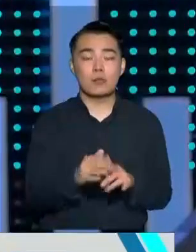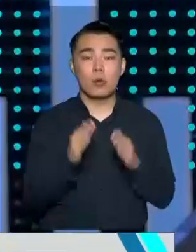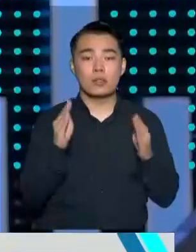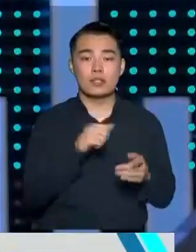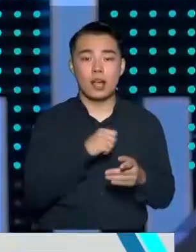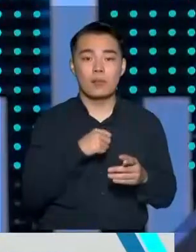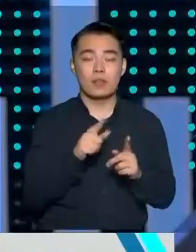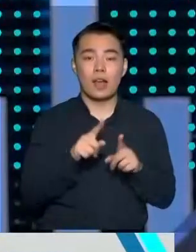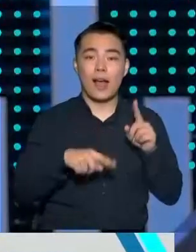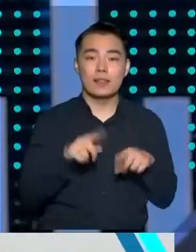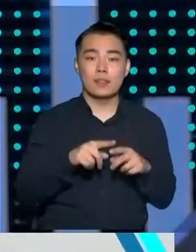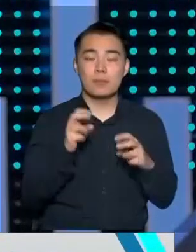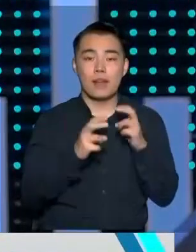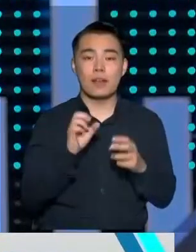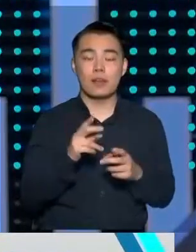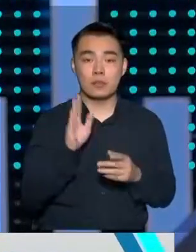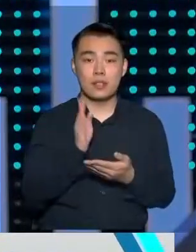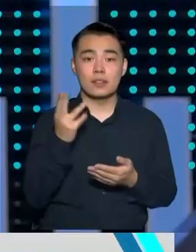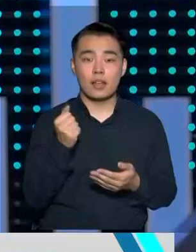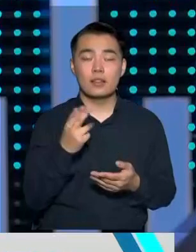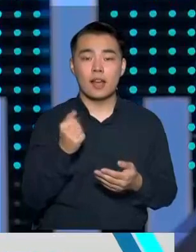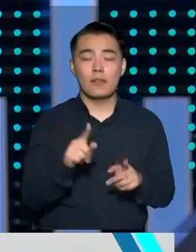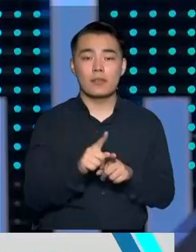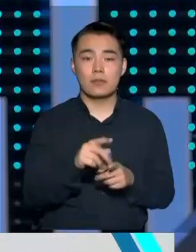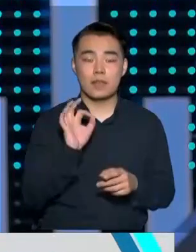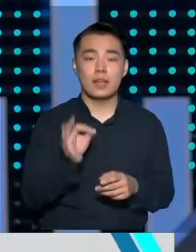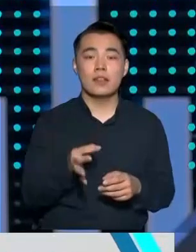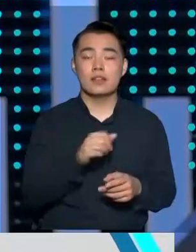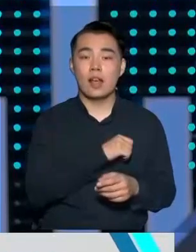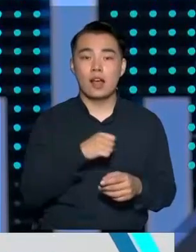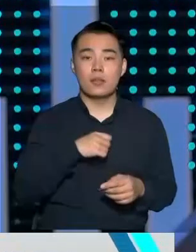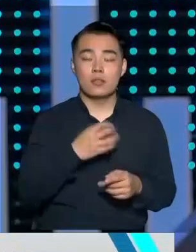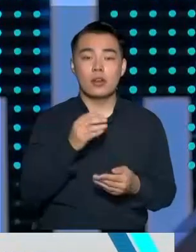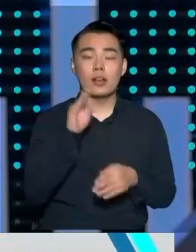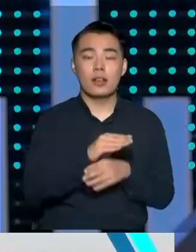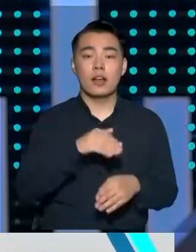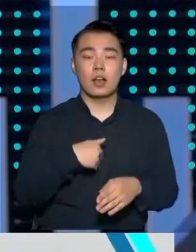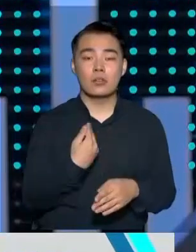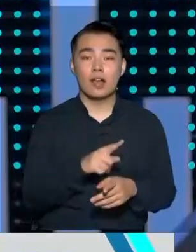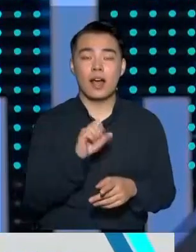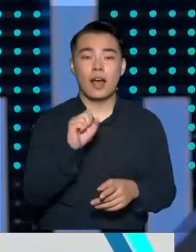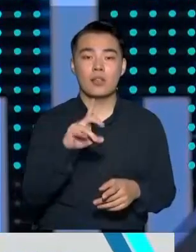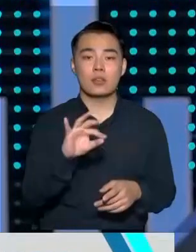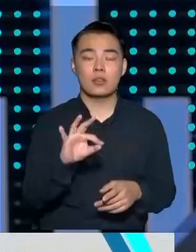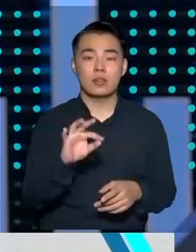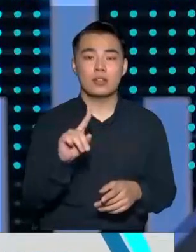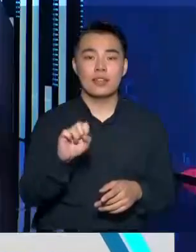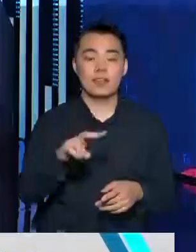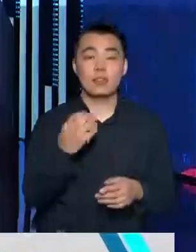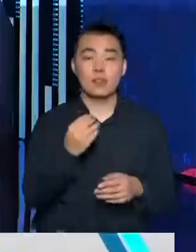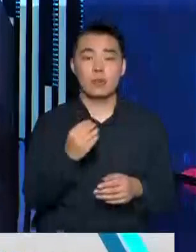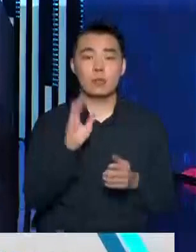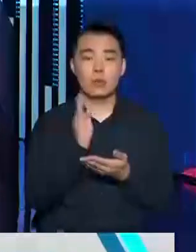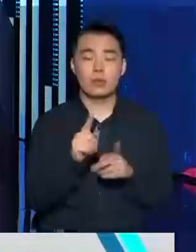отечественного производства лекарственных Абсолютно препаратов. Абсолютно верно. Я хотел бы еще дополнить, что кроме AstraZeneca мы работаем